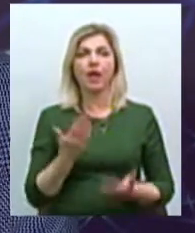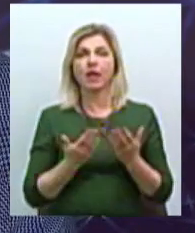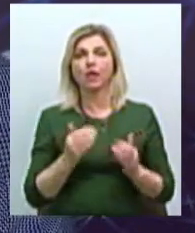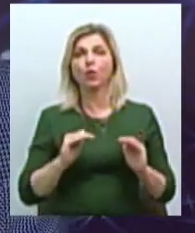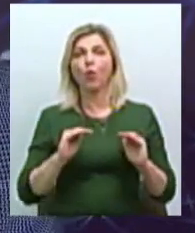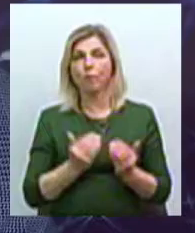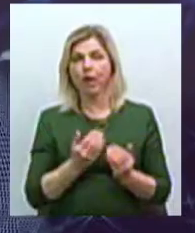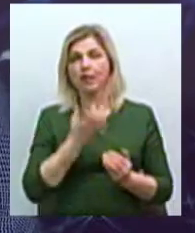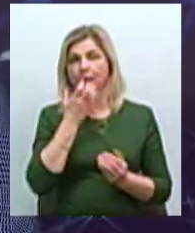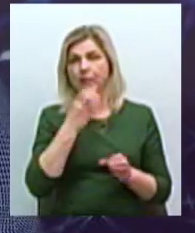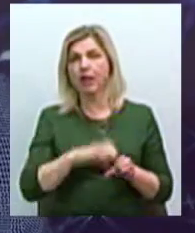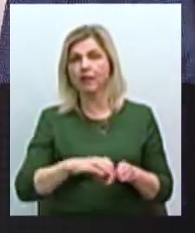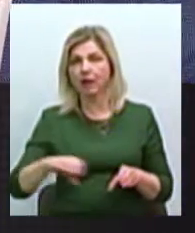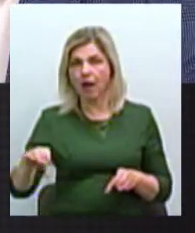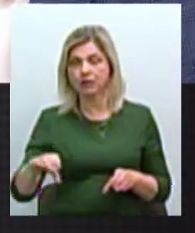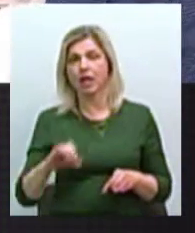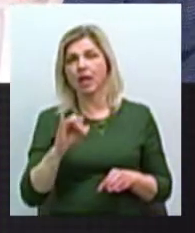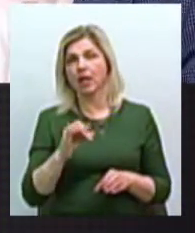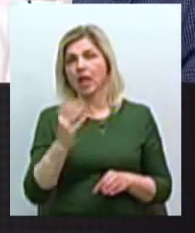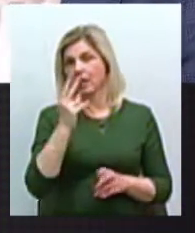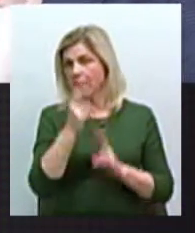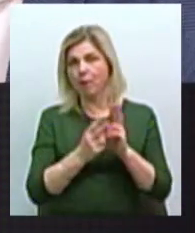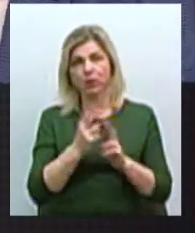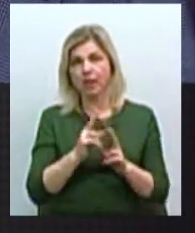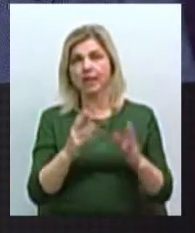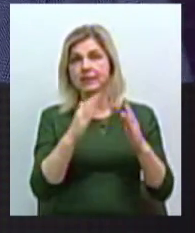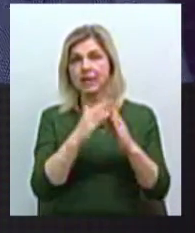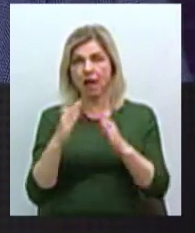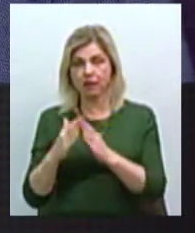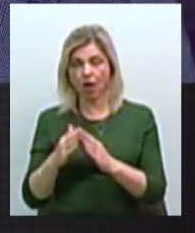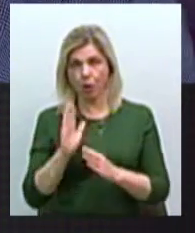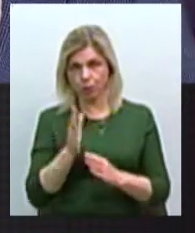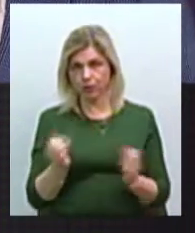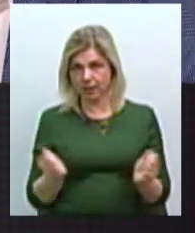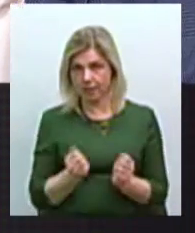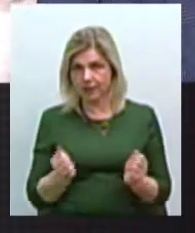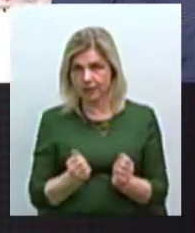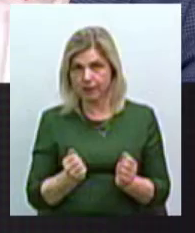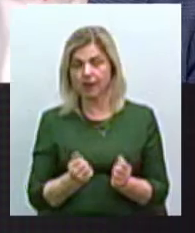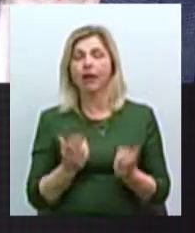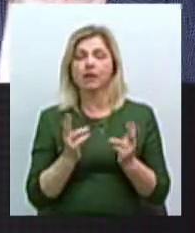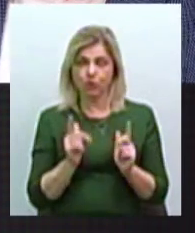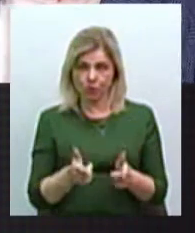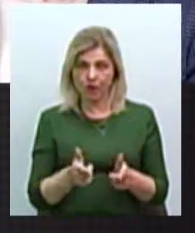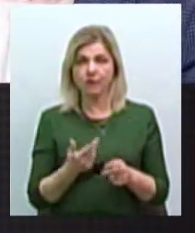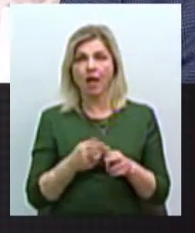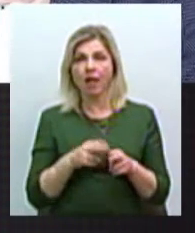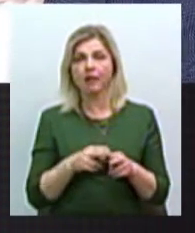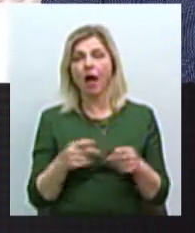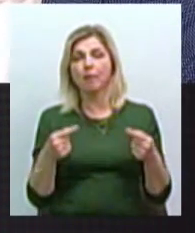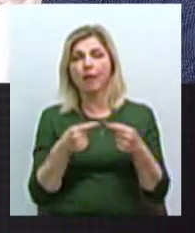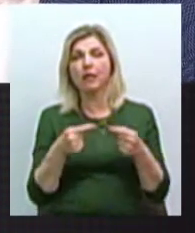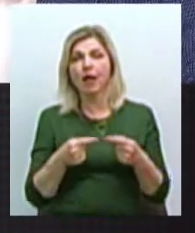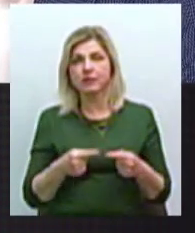способность теплотрасс, а не термомодернизируем здания, то здания будут замерзать. Согласен. Поэтому выдержать этот баланс и есть,